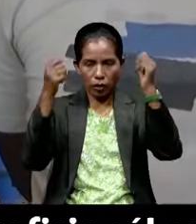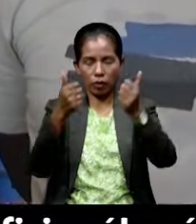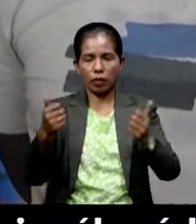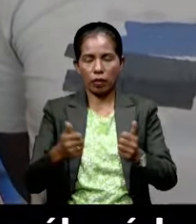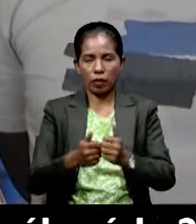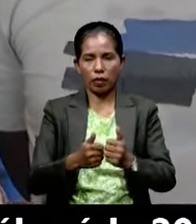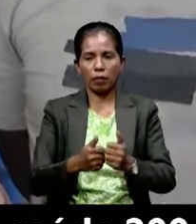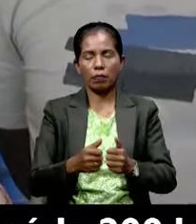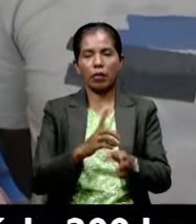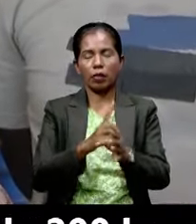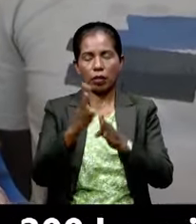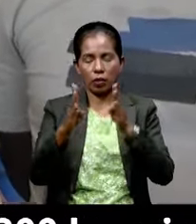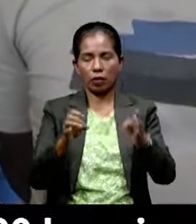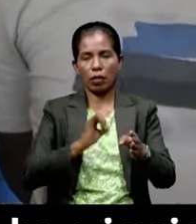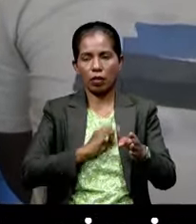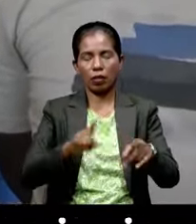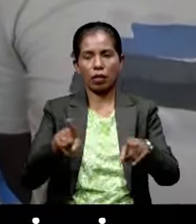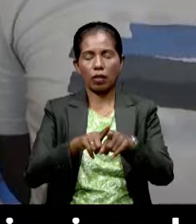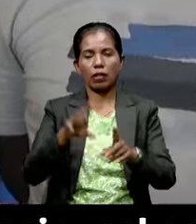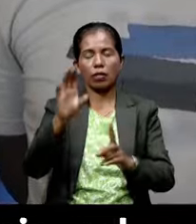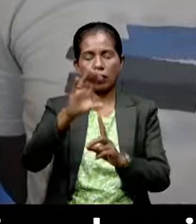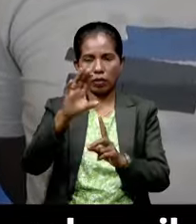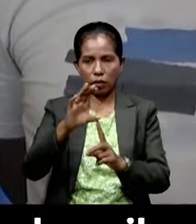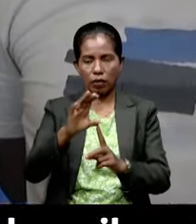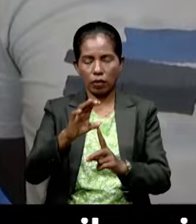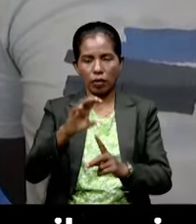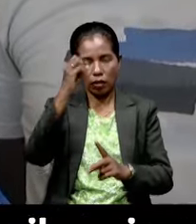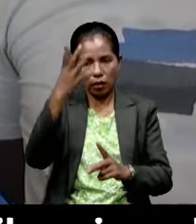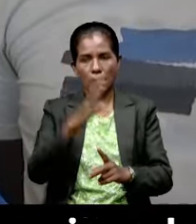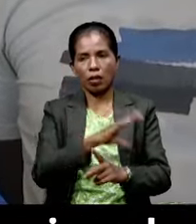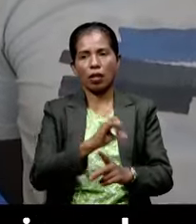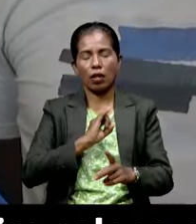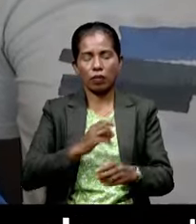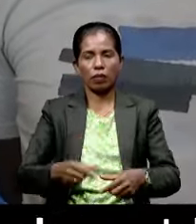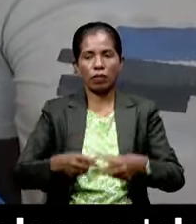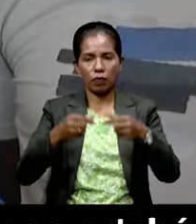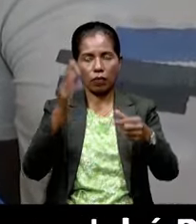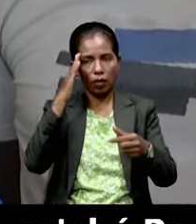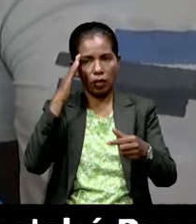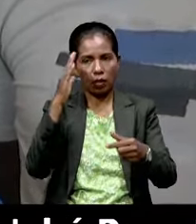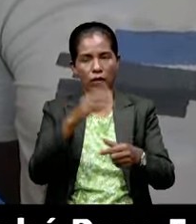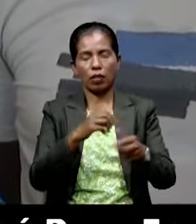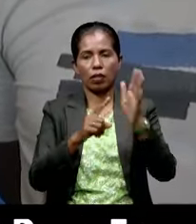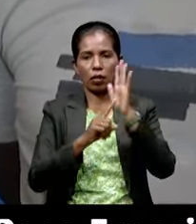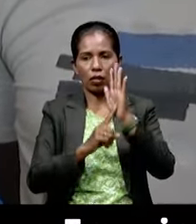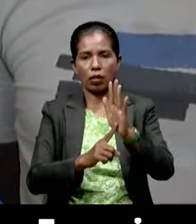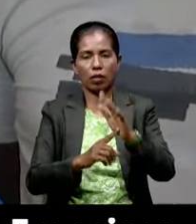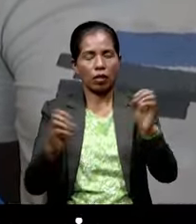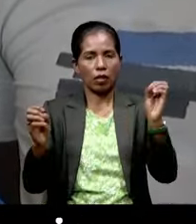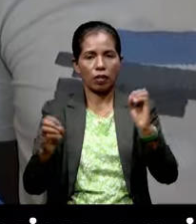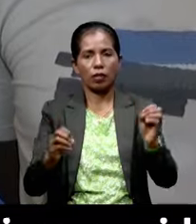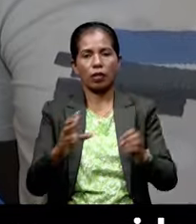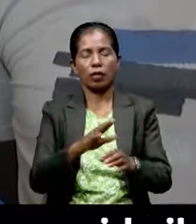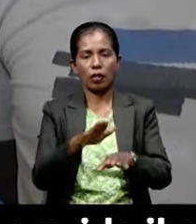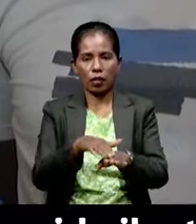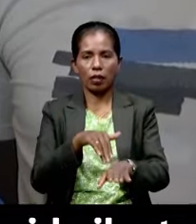em todo o meio do tour, mas o carro anexa se preparando. Se a graça de Deus, botne, eu sempre fui a noite, fui saio, né? Lá os milagres, botne, nem